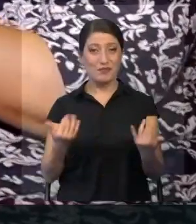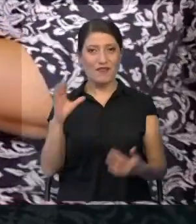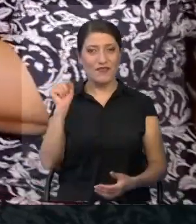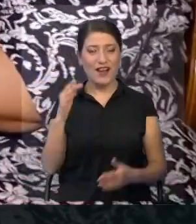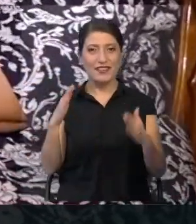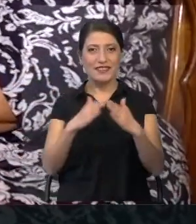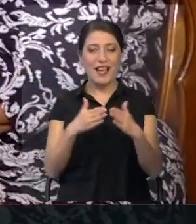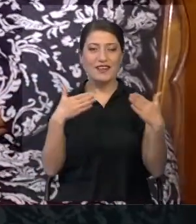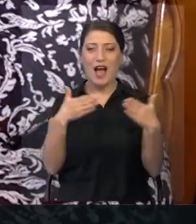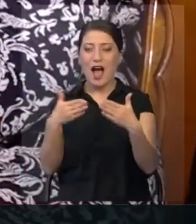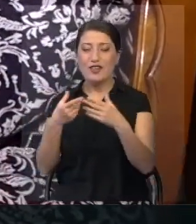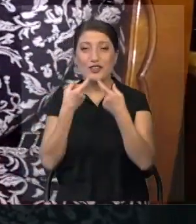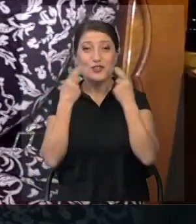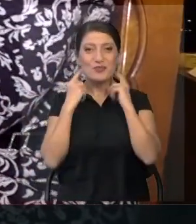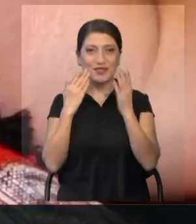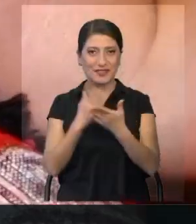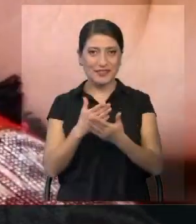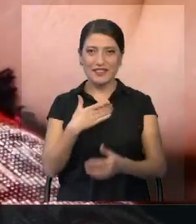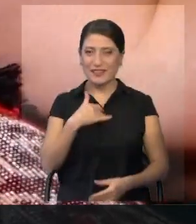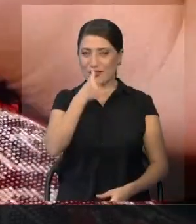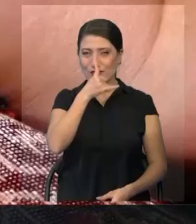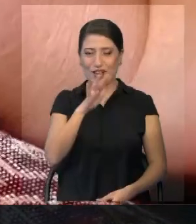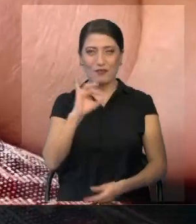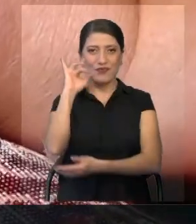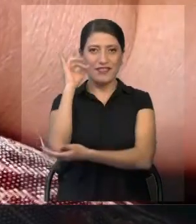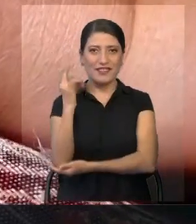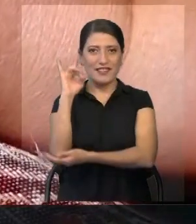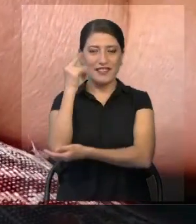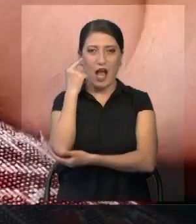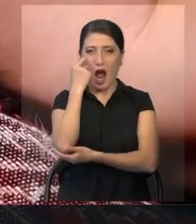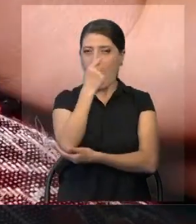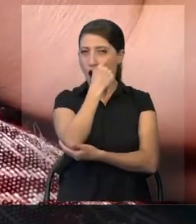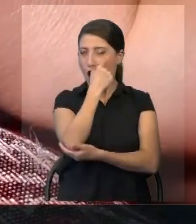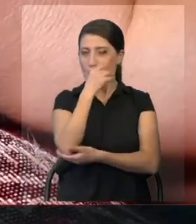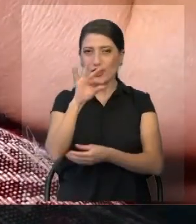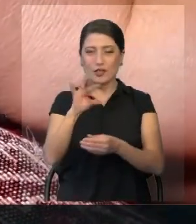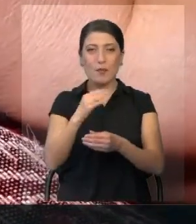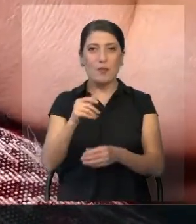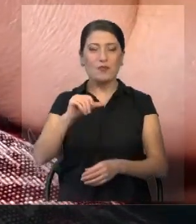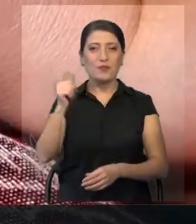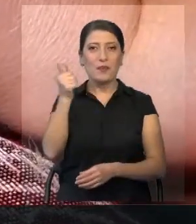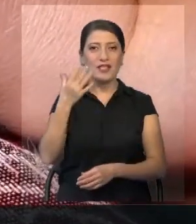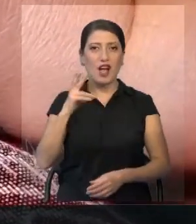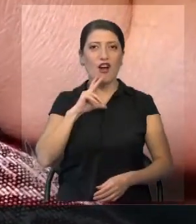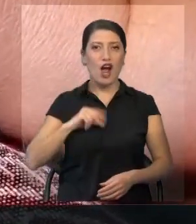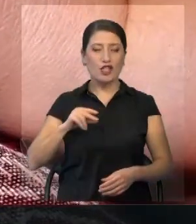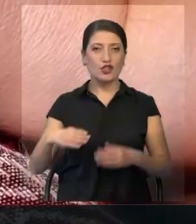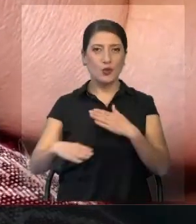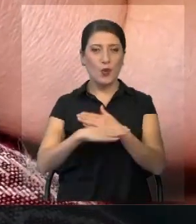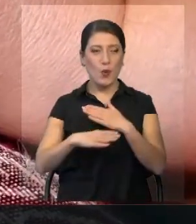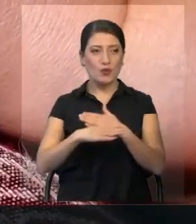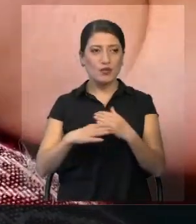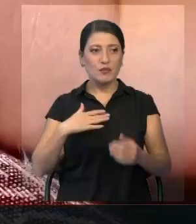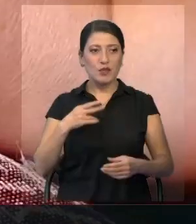տան ամեն անկյունում ժպիտ կա, ինքը դեռ չի կարողանում տիկնիկների աչքերը նկարել, մեծ աղջիկն է օգնում։ Իմ նկարի չէ աղջիկը